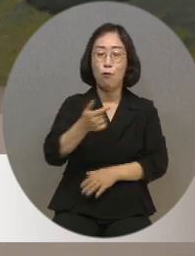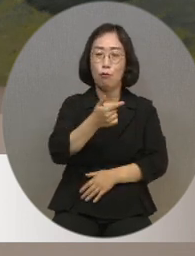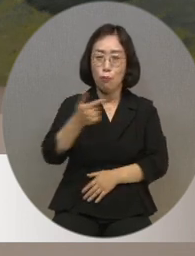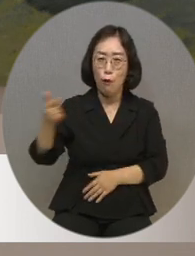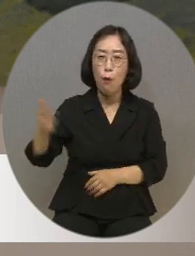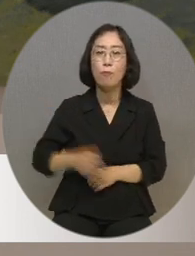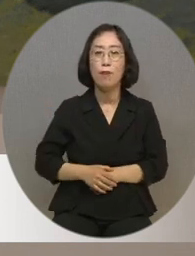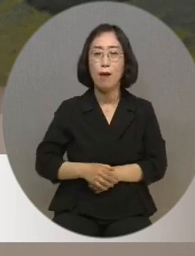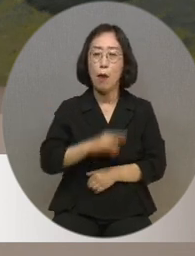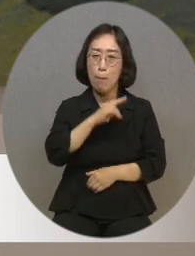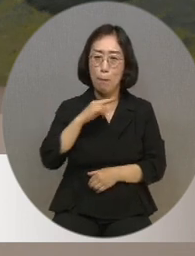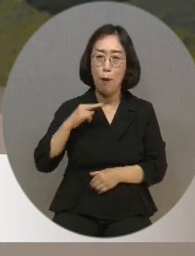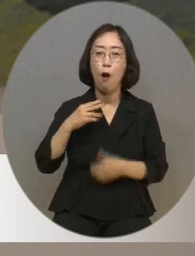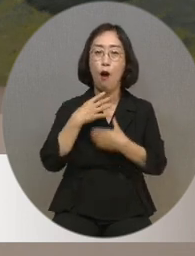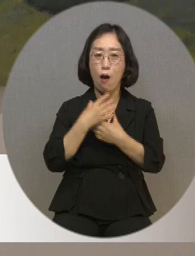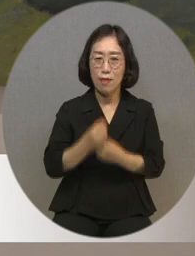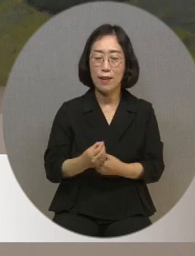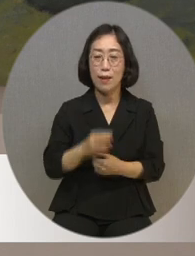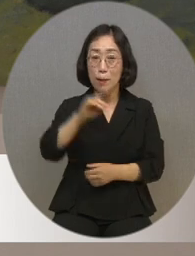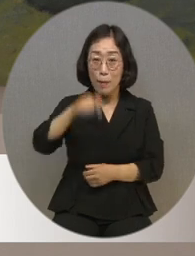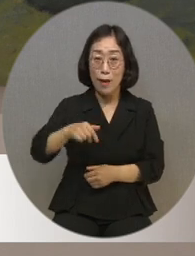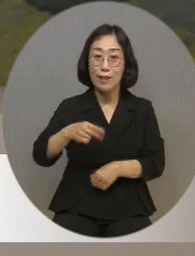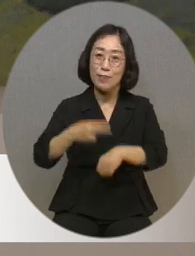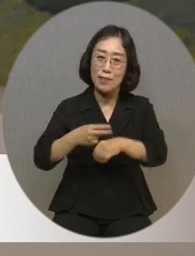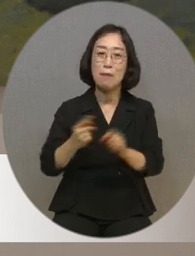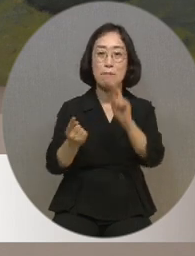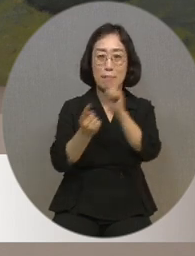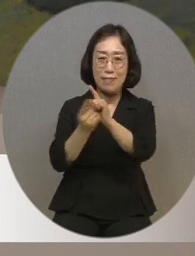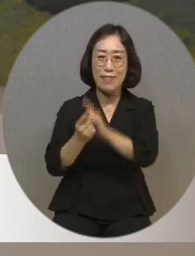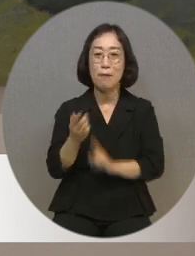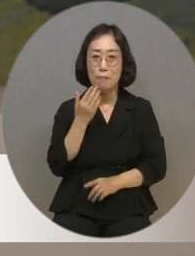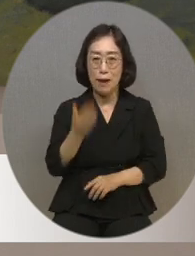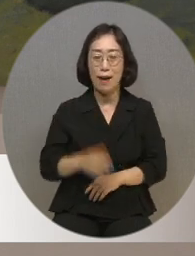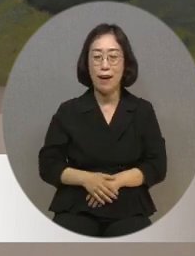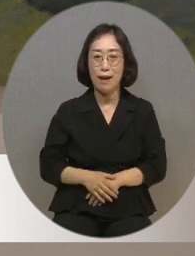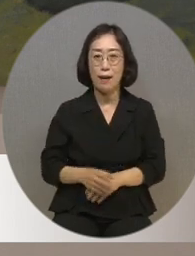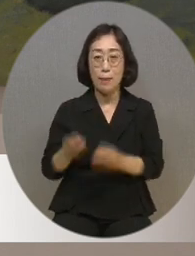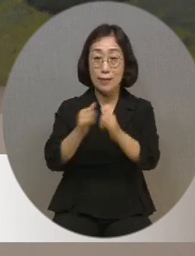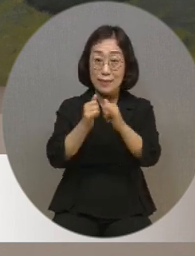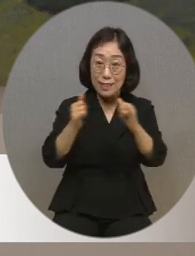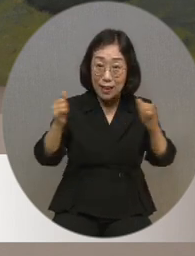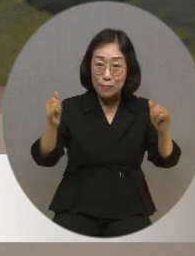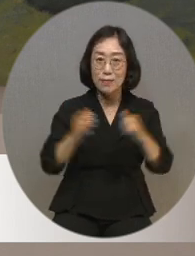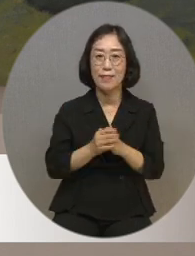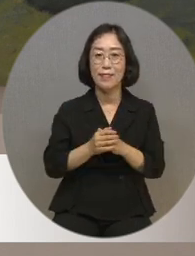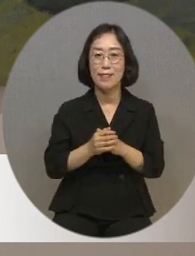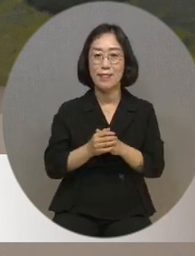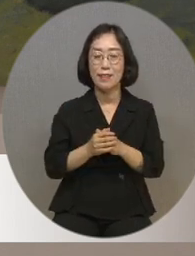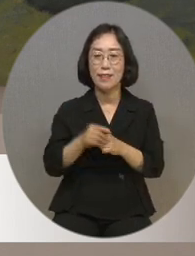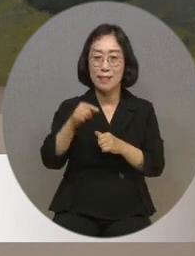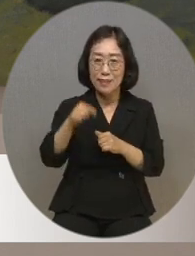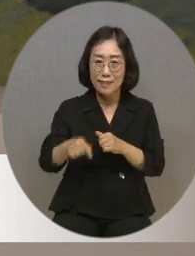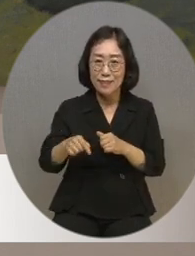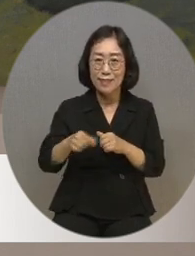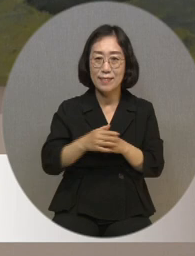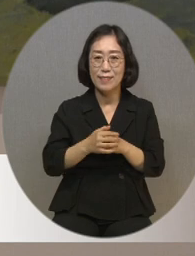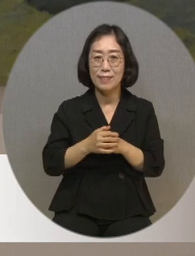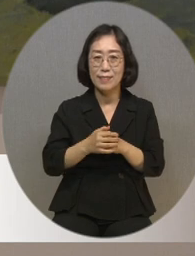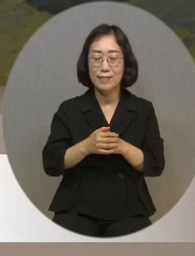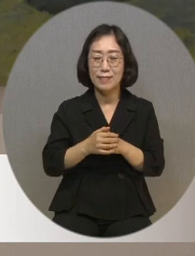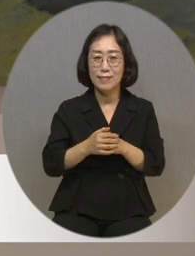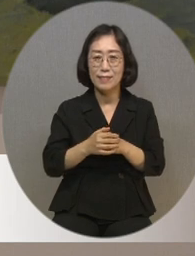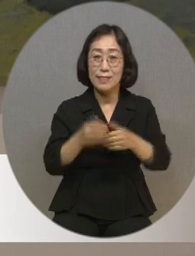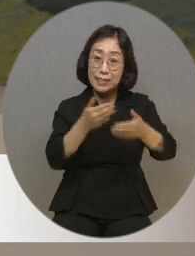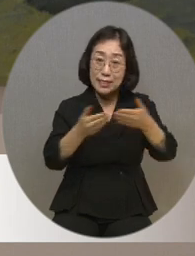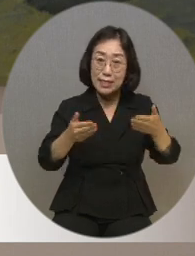너무너무 편안하게 이제 가서 백 선생 만날 수 있을 것 같아요. 많은 사람들로부터 백 선생